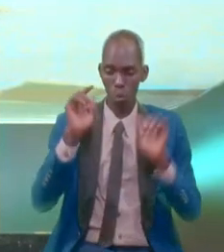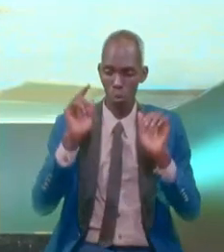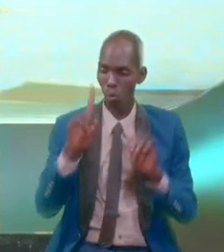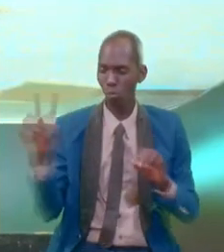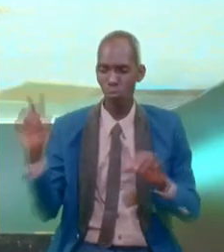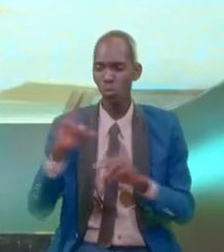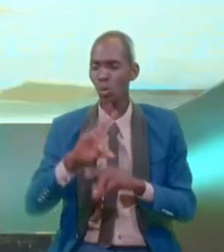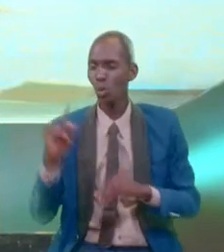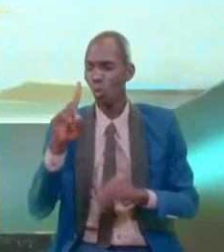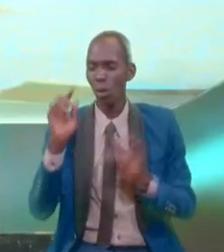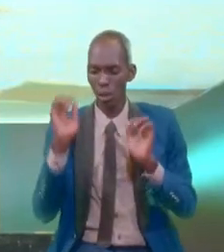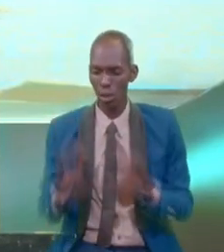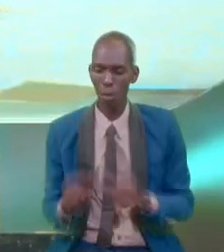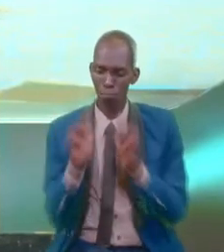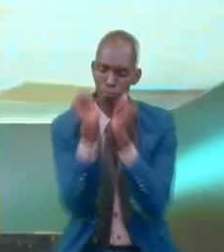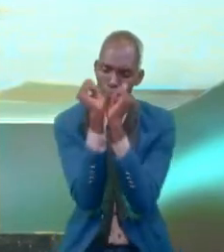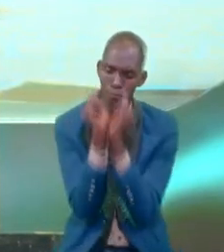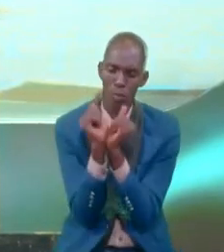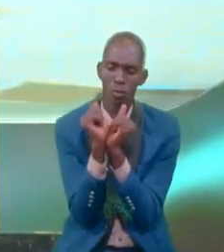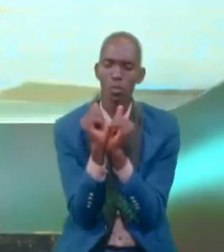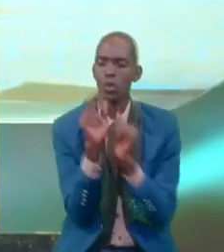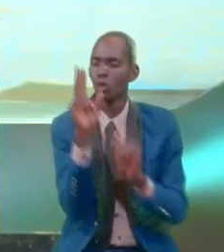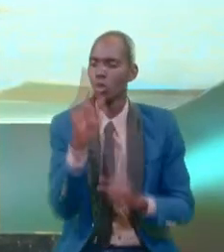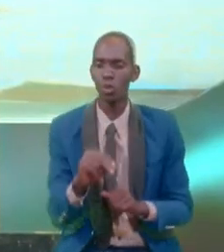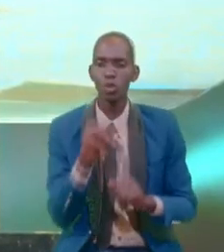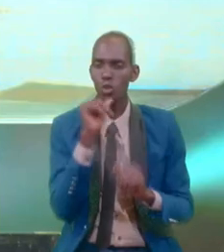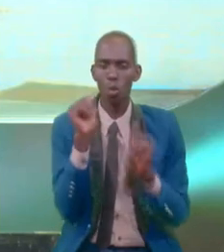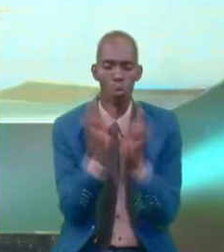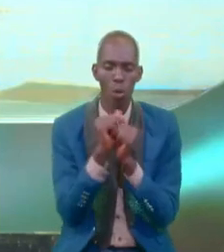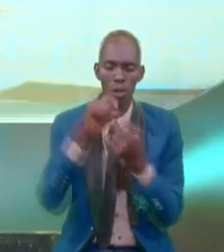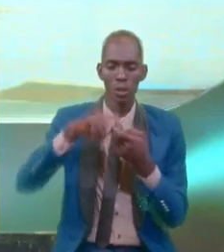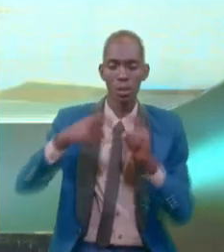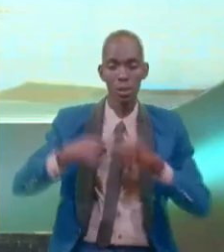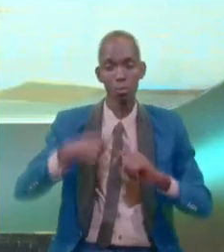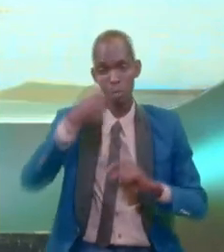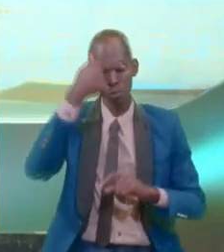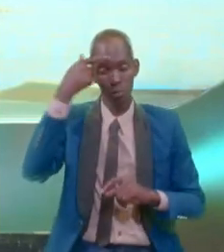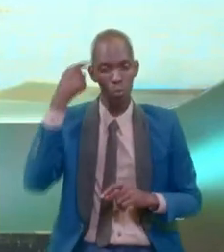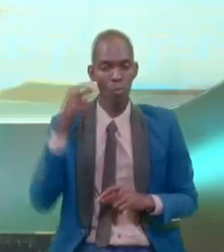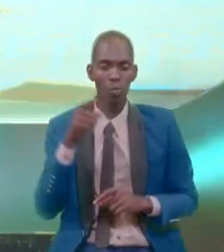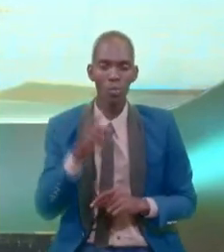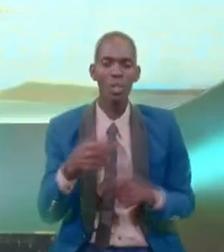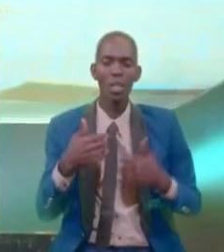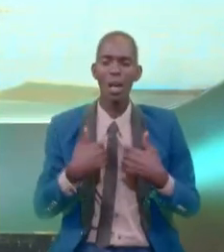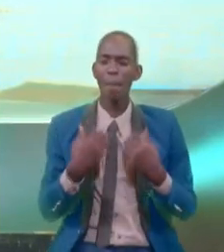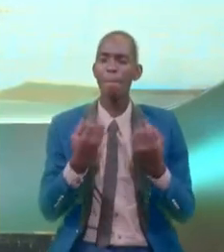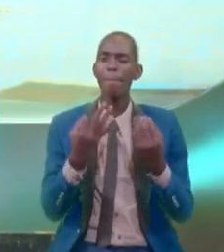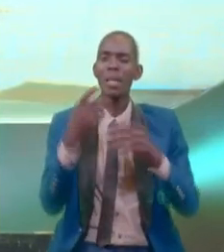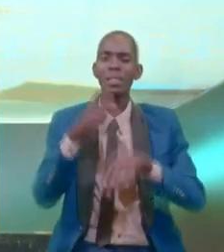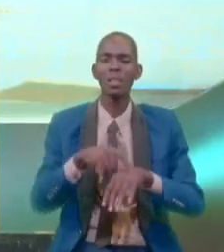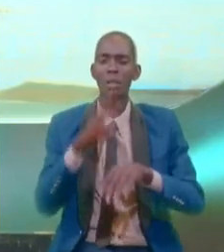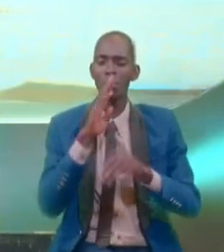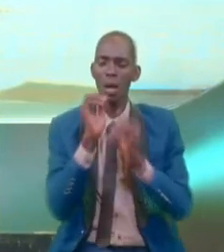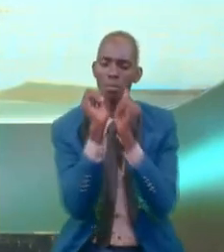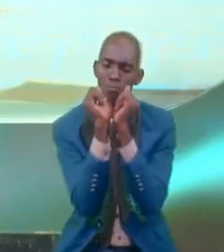ne pouvait plus le lier même avec une chaîne. car souvent il avait eu